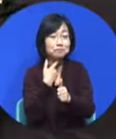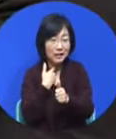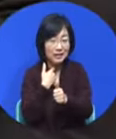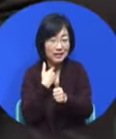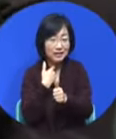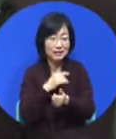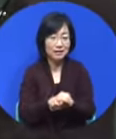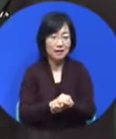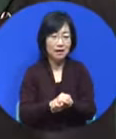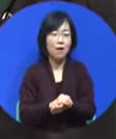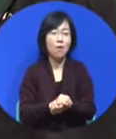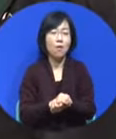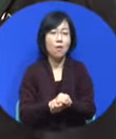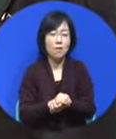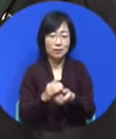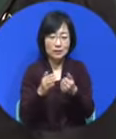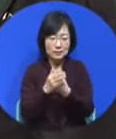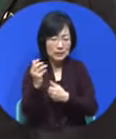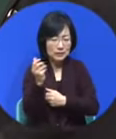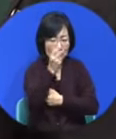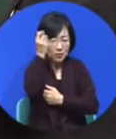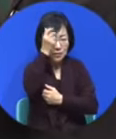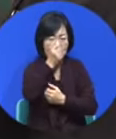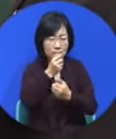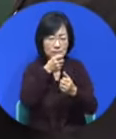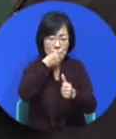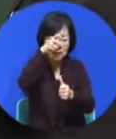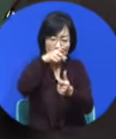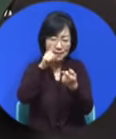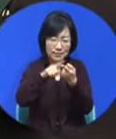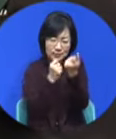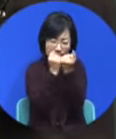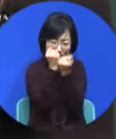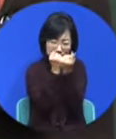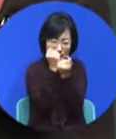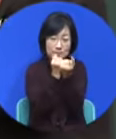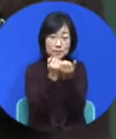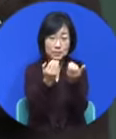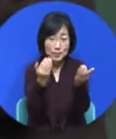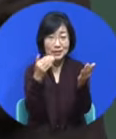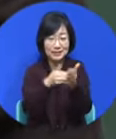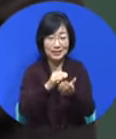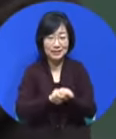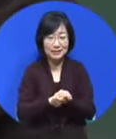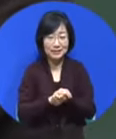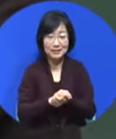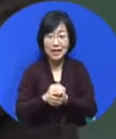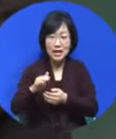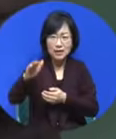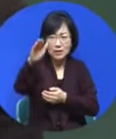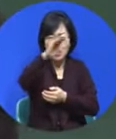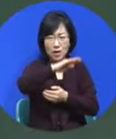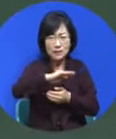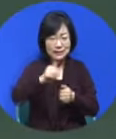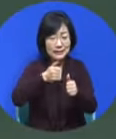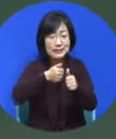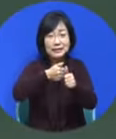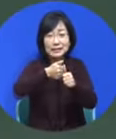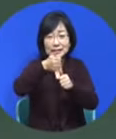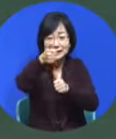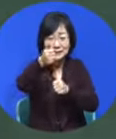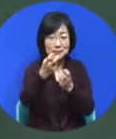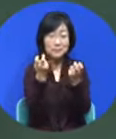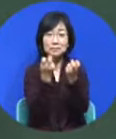굉장히 중요한 기입니다 여러분이 반드시 승리할 수 있는 길이 있는데이